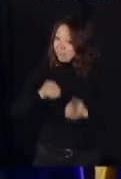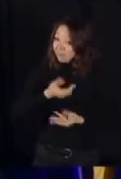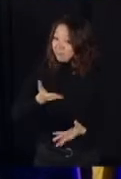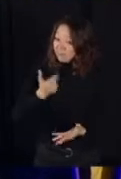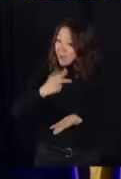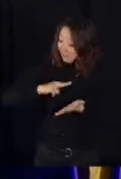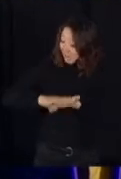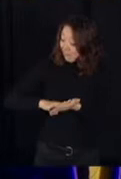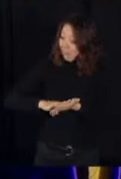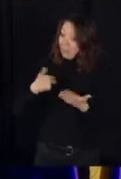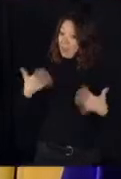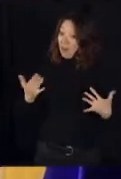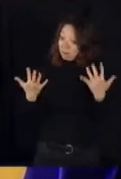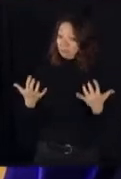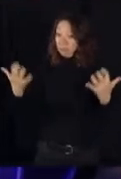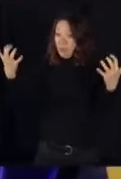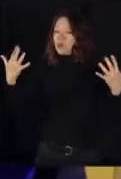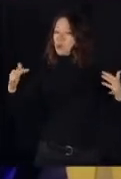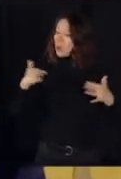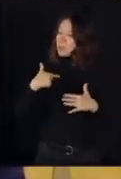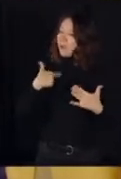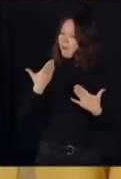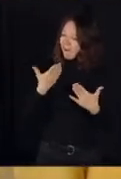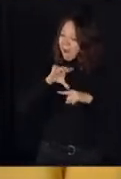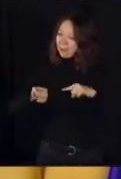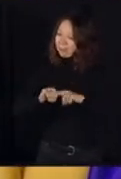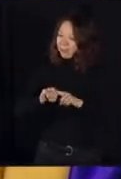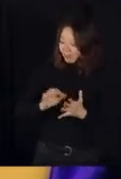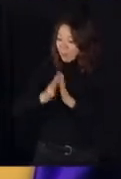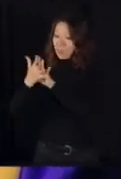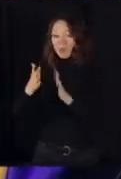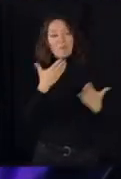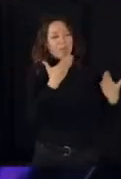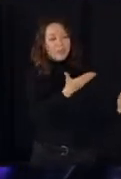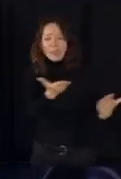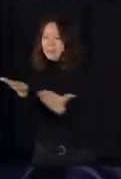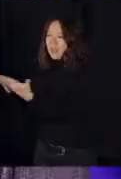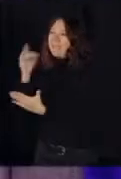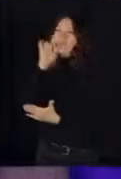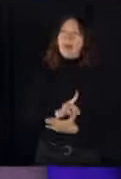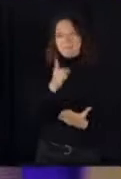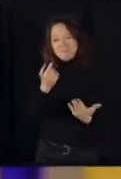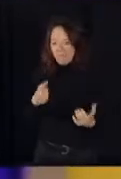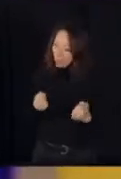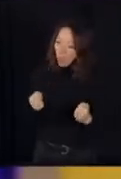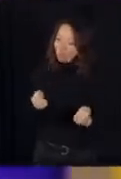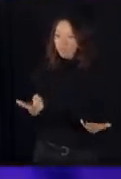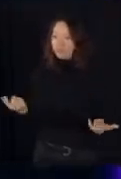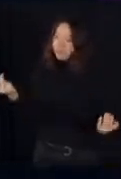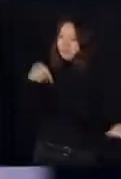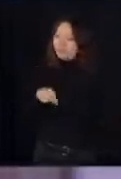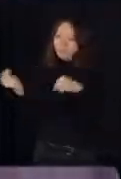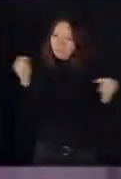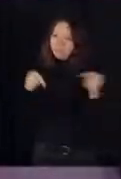vous, c'est déjà un acte de transformation. Et j'aimerais qu'on remercie et qu'on applaudisse très fort les femmes qui ont eu le courage de